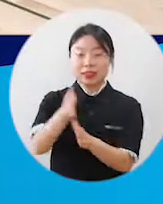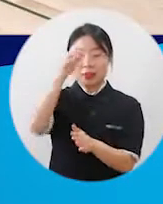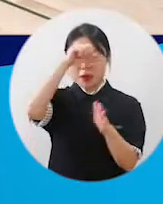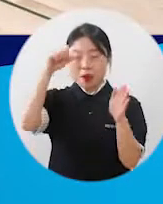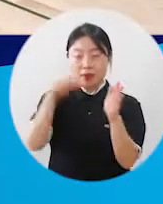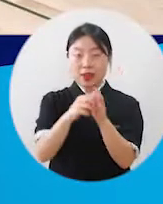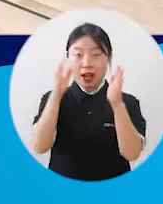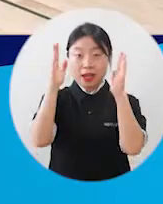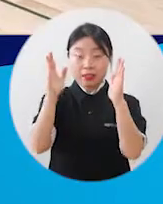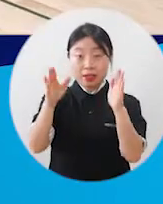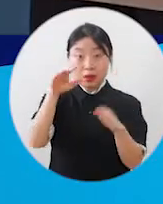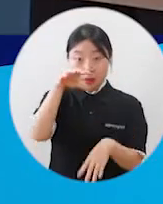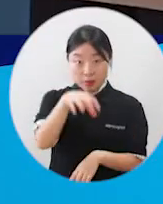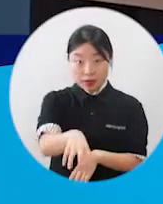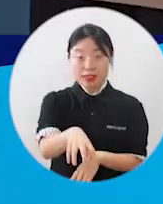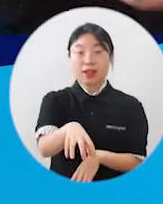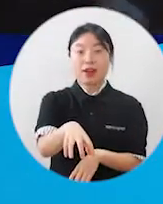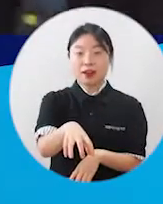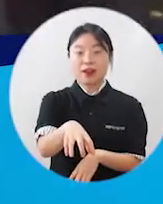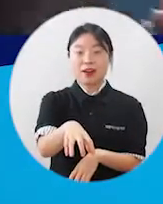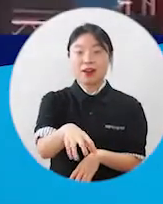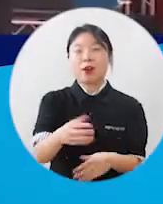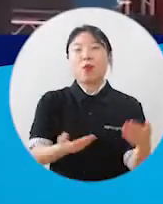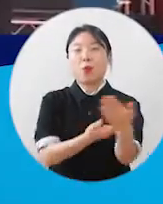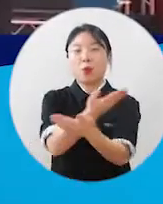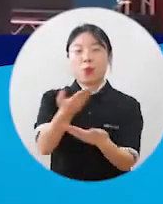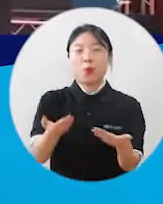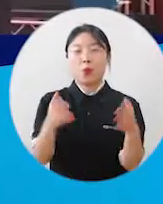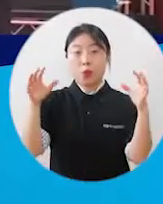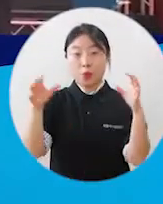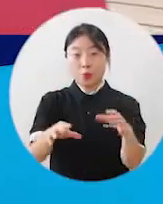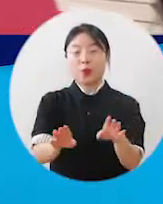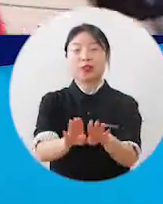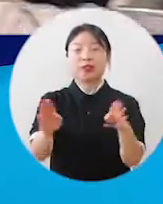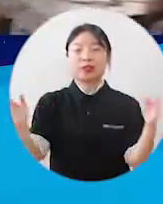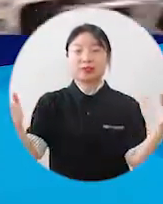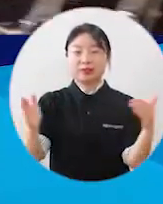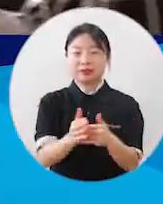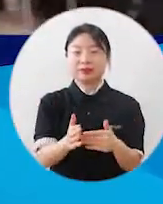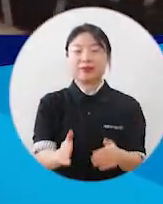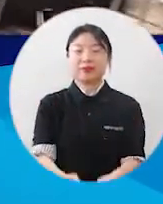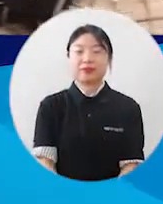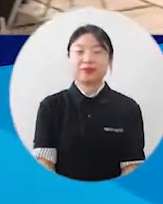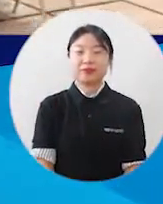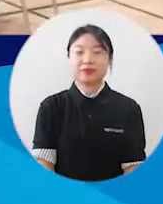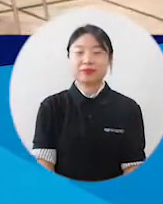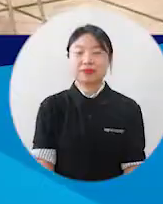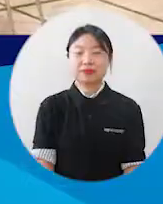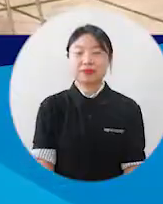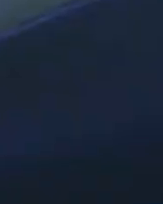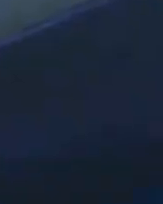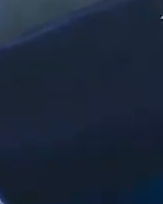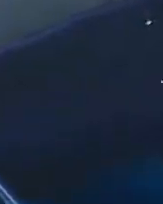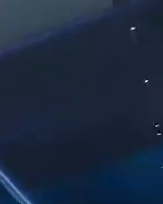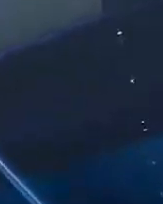의왕시 평생학습관에서 시 평생학습 브랜드인 의왕학습네일 사업의 성과 공유회를 가졌습니다.